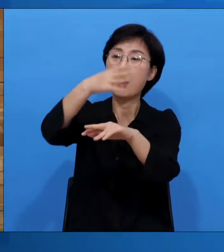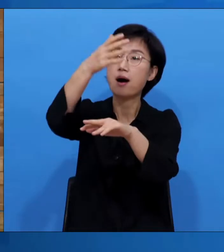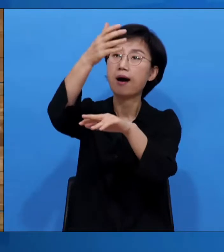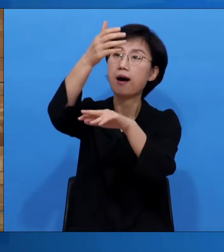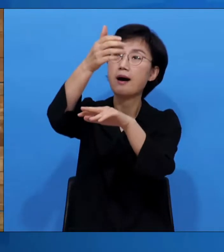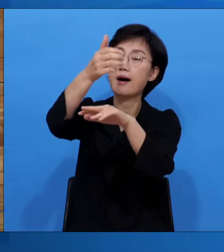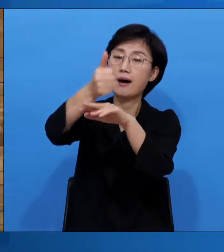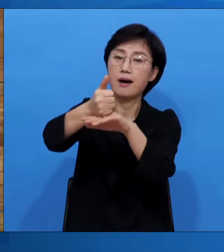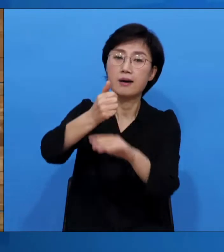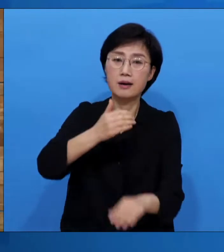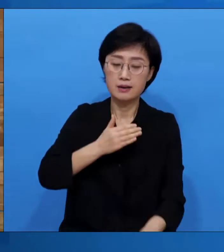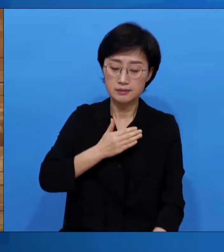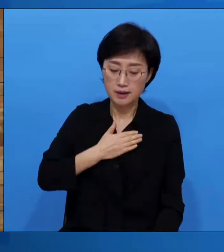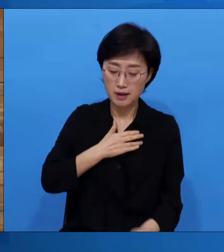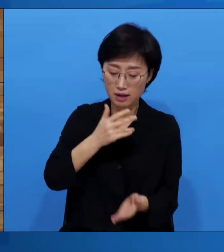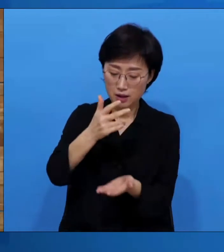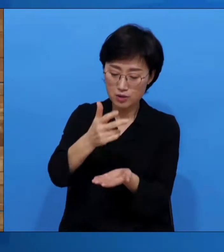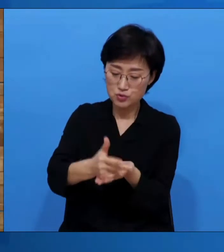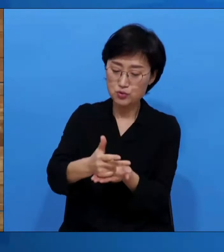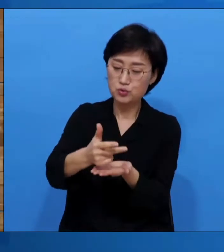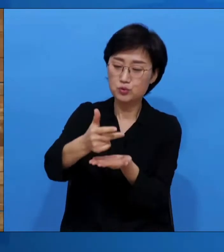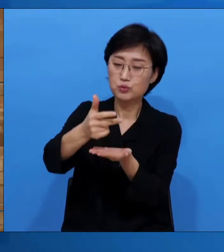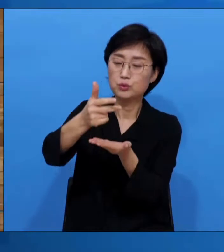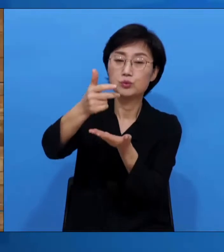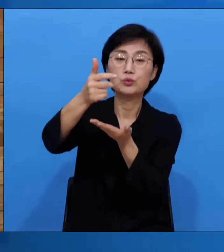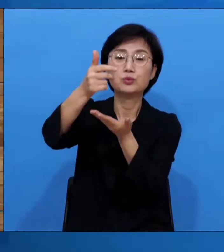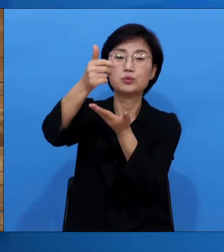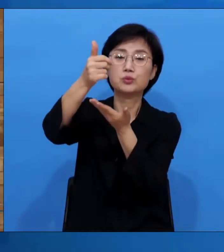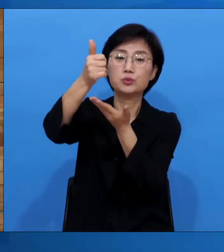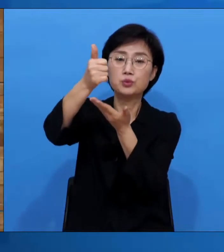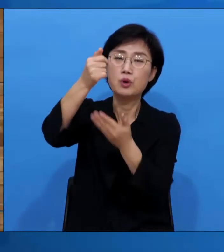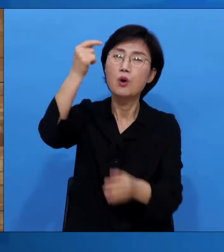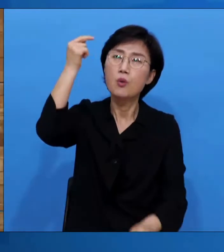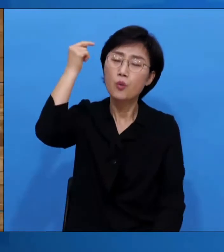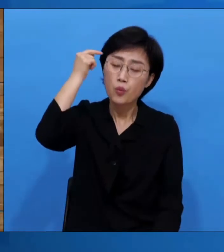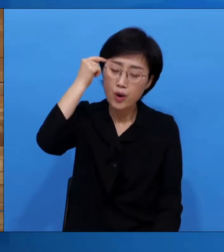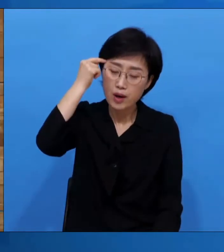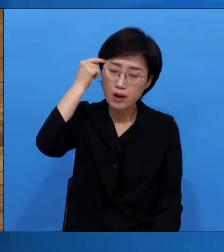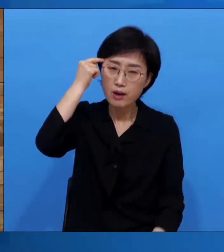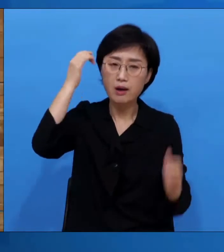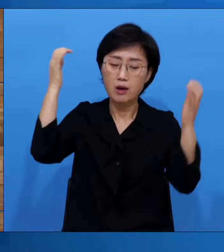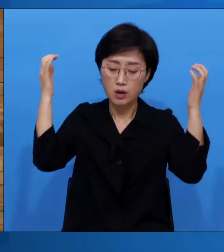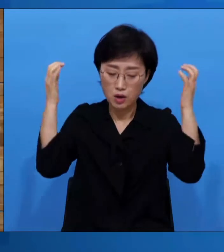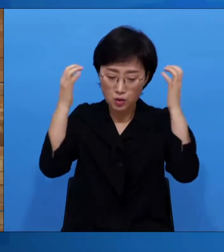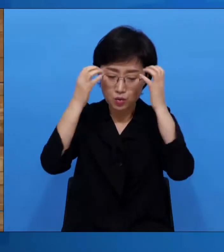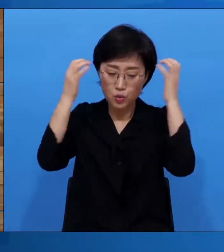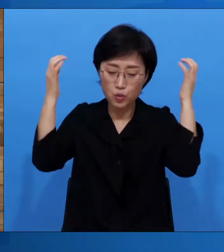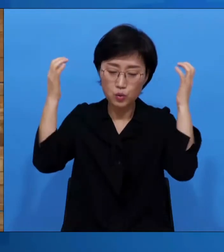만왕의 왕 내 주께서 왜